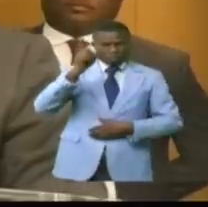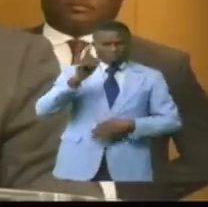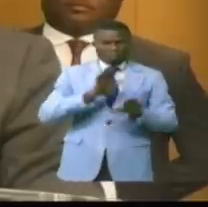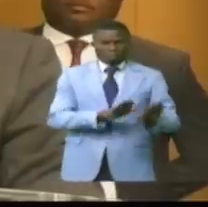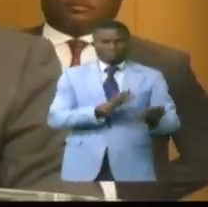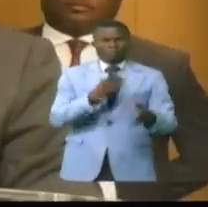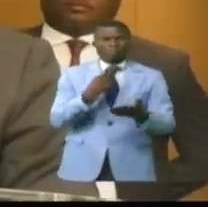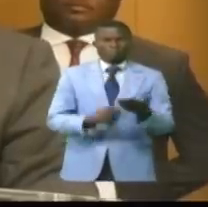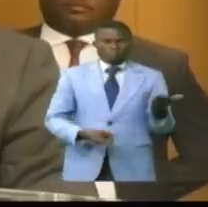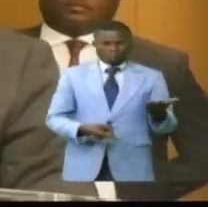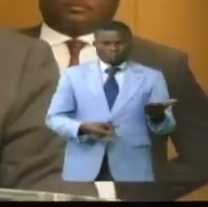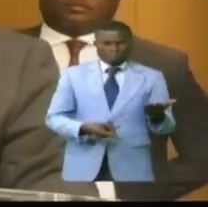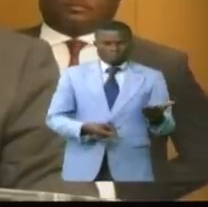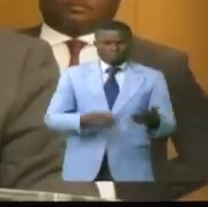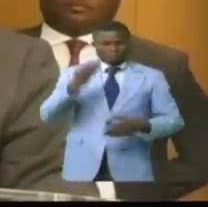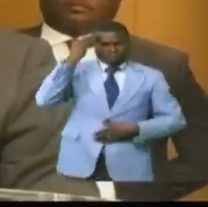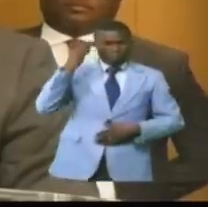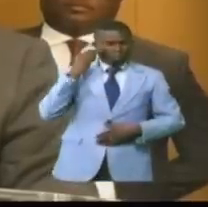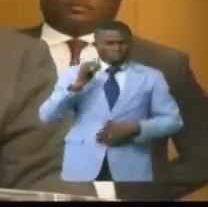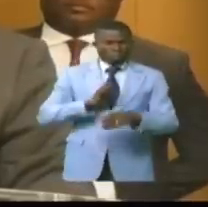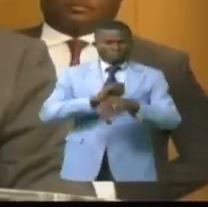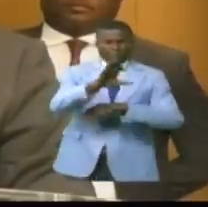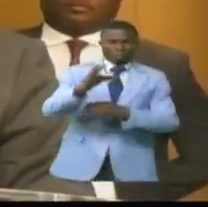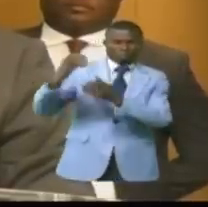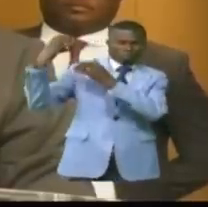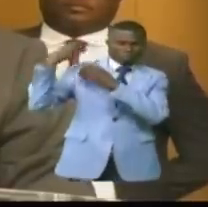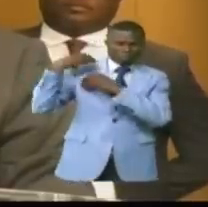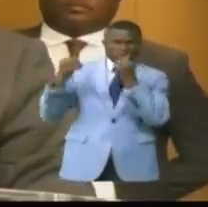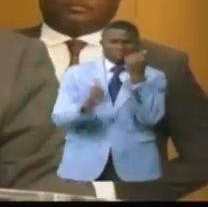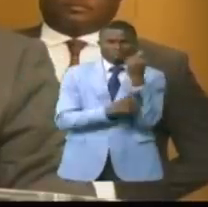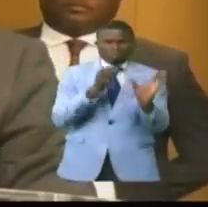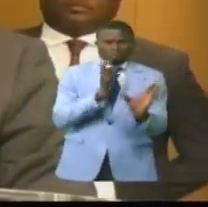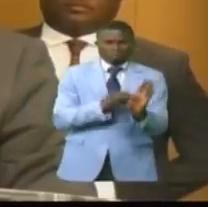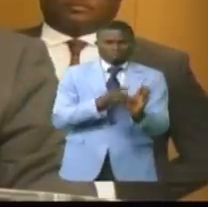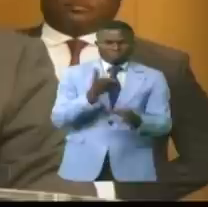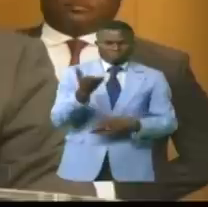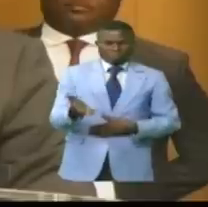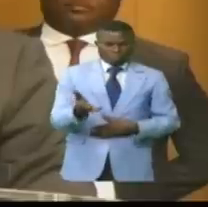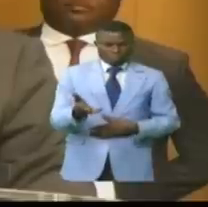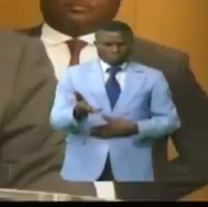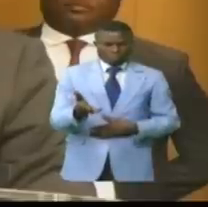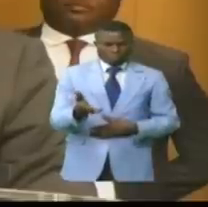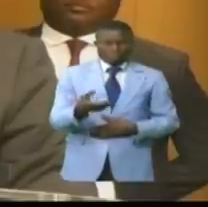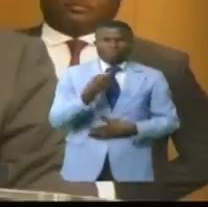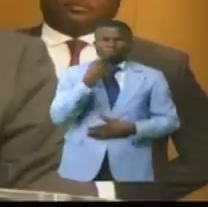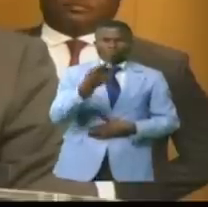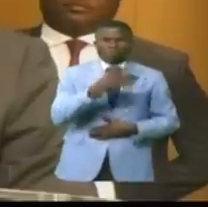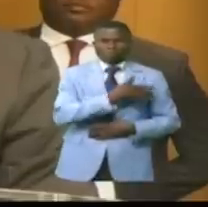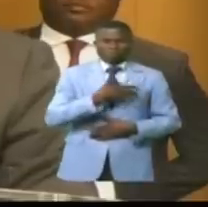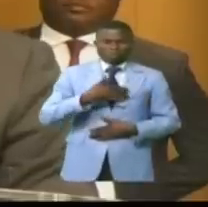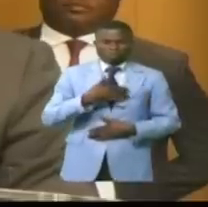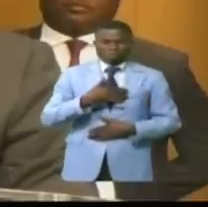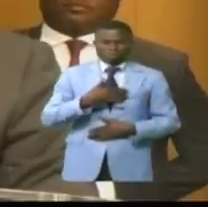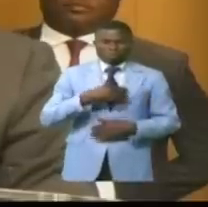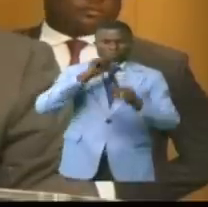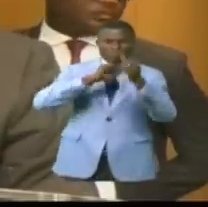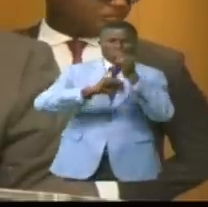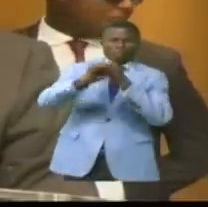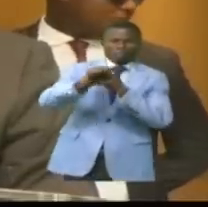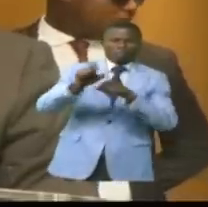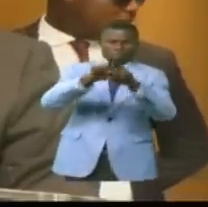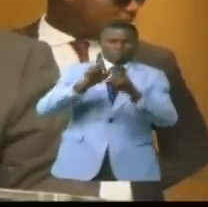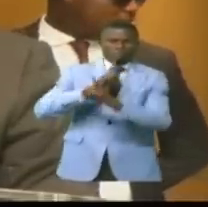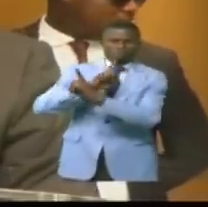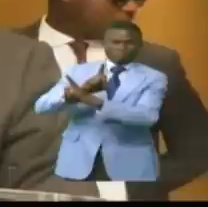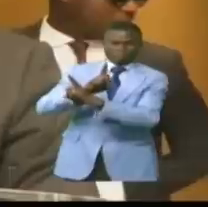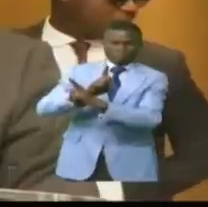attendus de la ministre déléguée en charge de ce secteur, je cite, la promotion et la